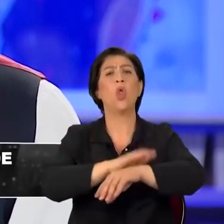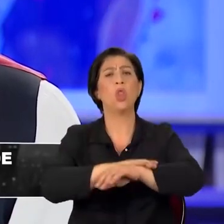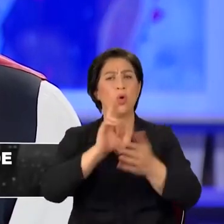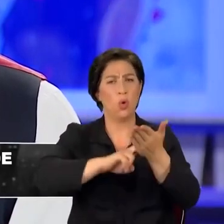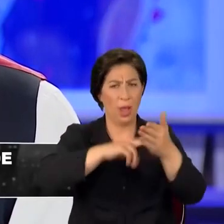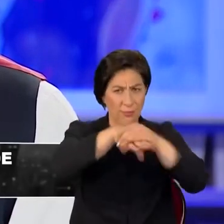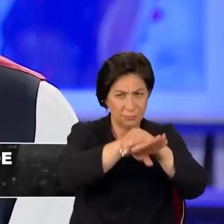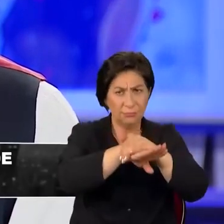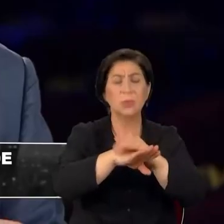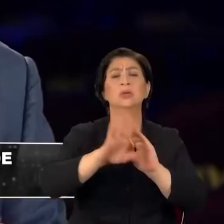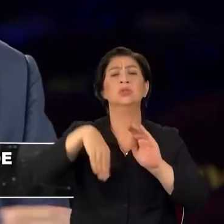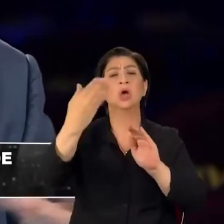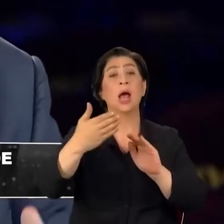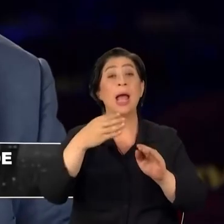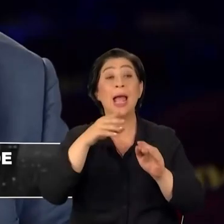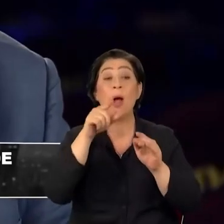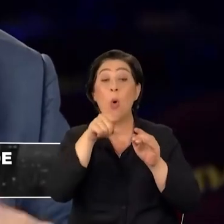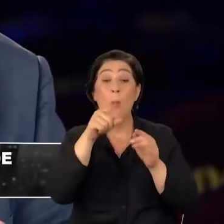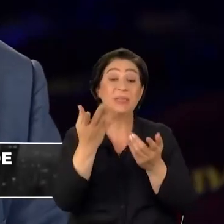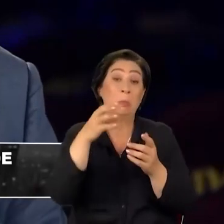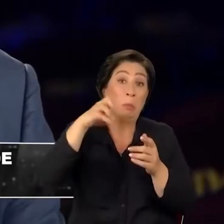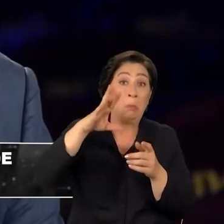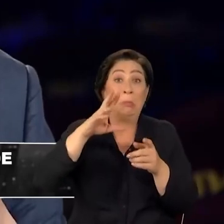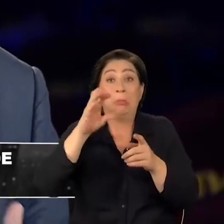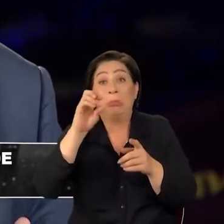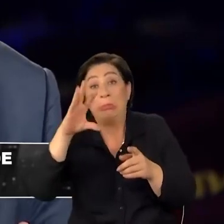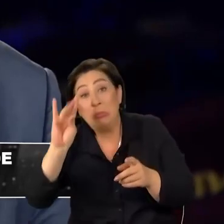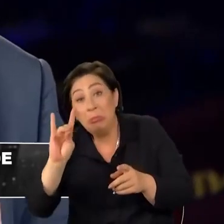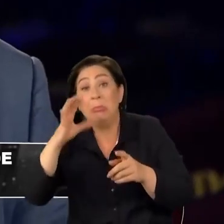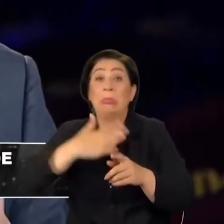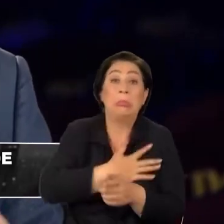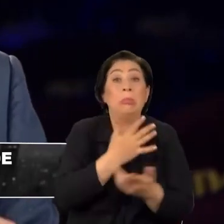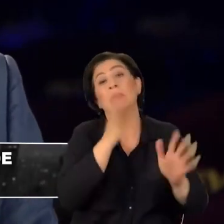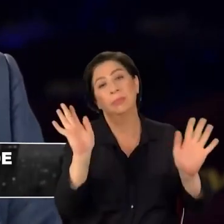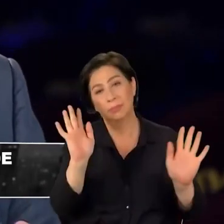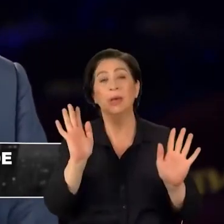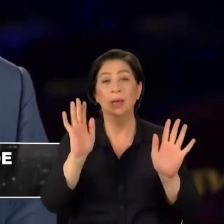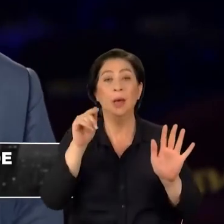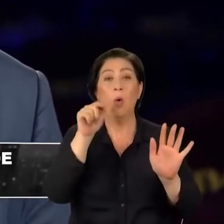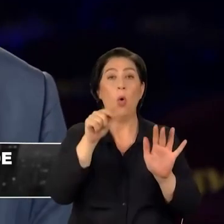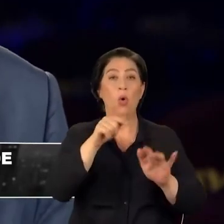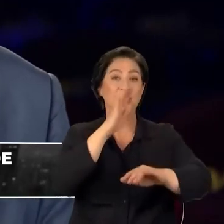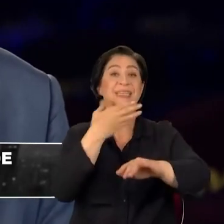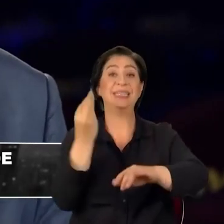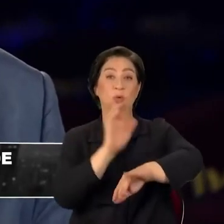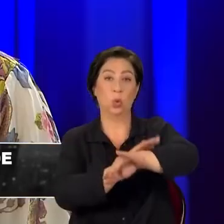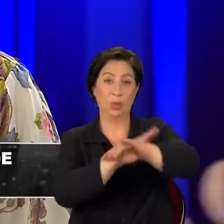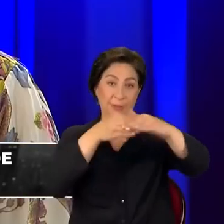olursunuz. Siyasi partide siyaset yapacaksınız. Çünkü siyasetin tek aracı bu değil. Ama diyelim ki hani klasik yöntemle